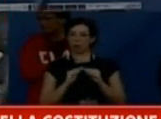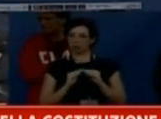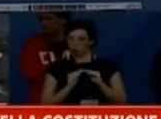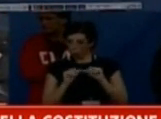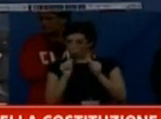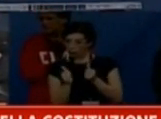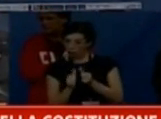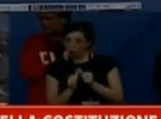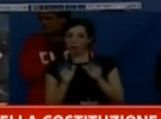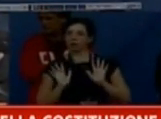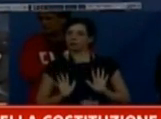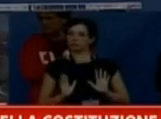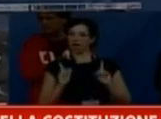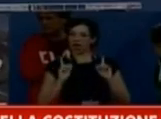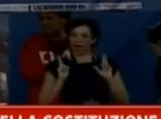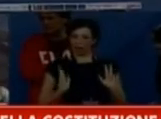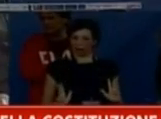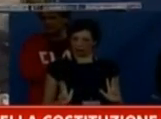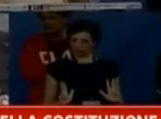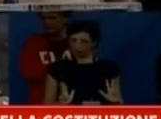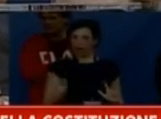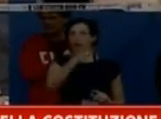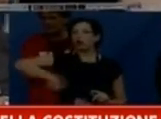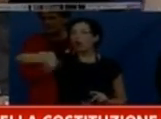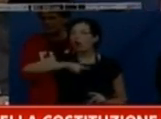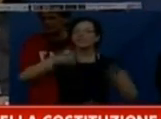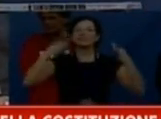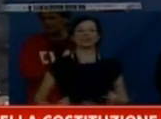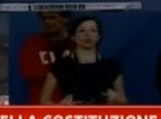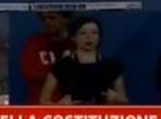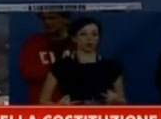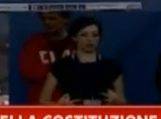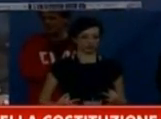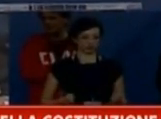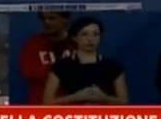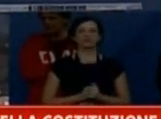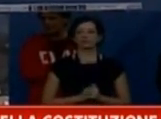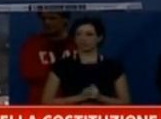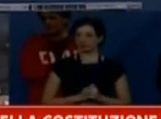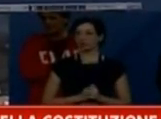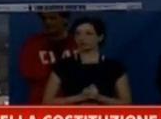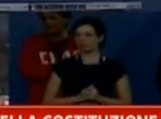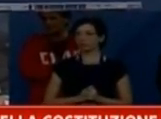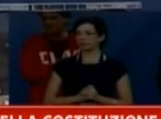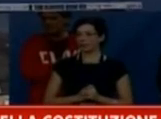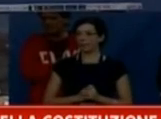e sicuri di noi stessi. Non siamo qui né per gridare il